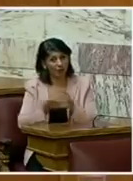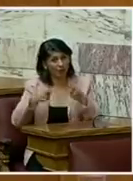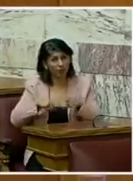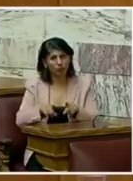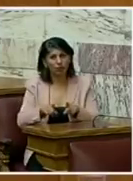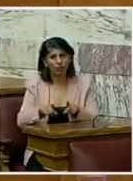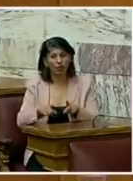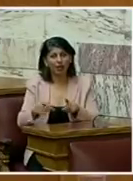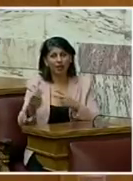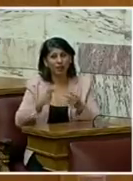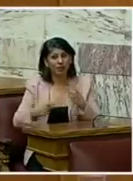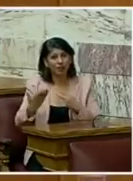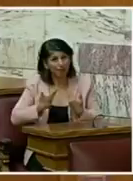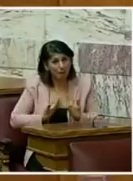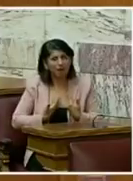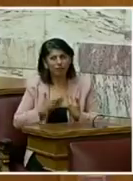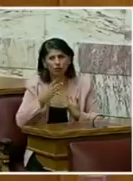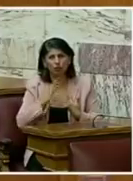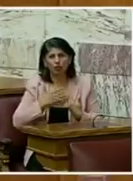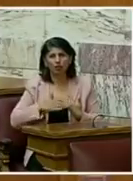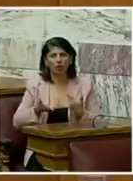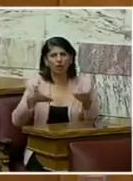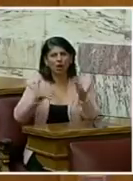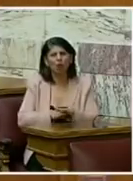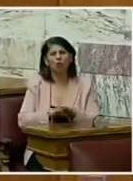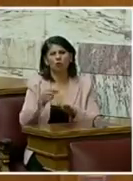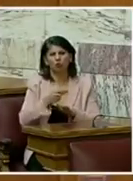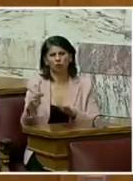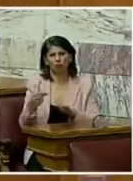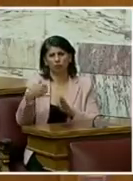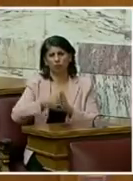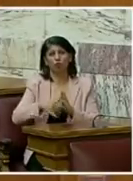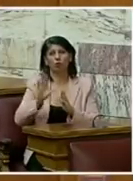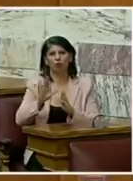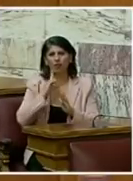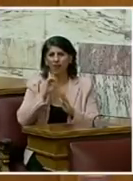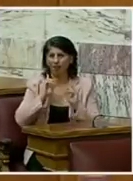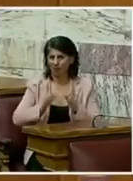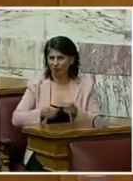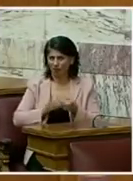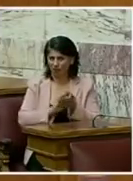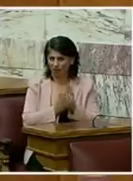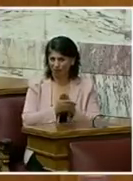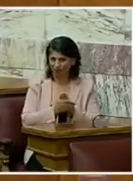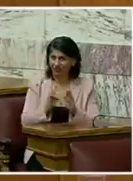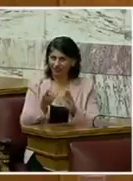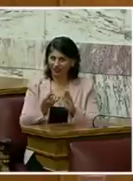κατηγορείται πάλι εμάς τους ίδιους ότι επιχειρούμε να κουκουλώσουμε την υπόθεση, να μην παίρνουμε στην ουσία. Πάρτε απόφαση. Σκευωρία είναι κουκούλωμα. Να ξέρουμε τι